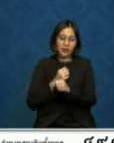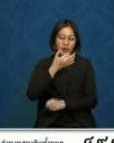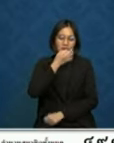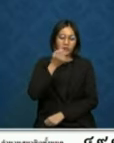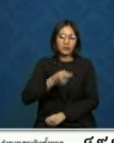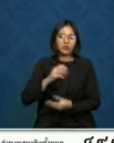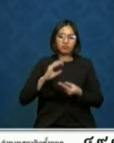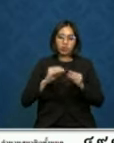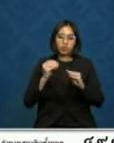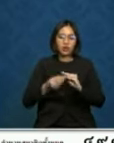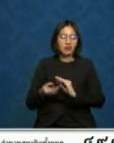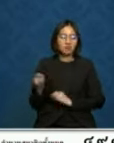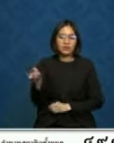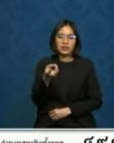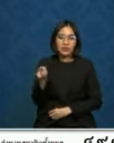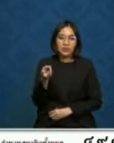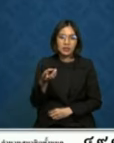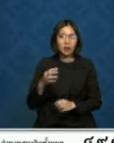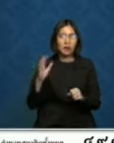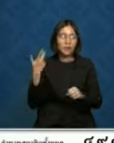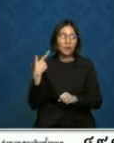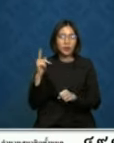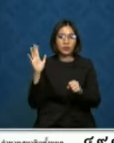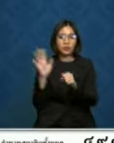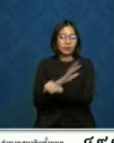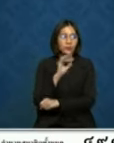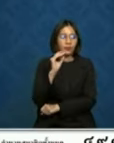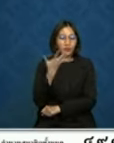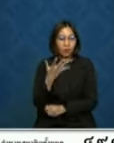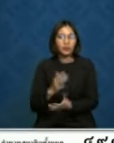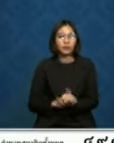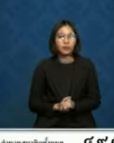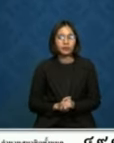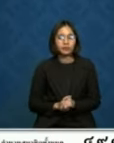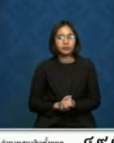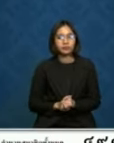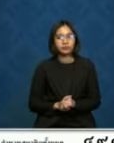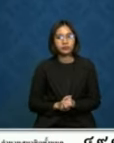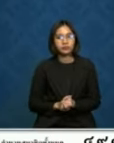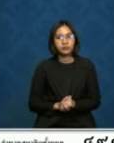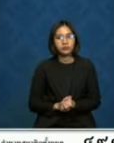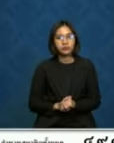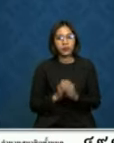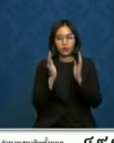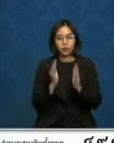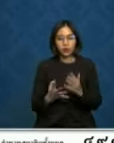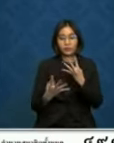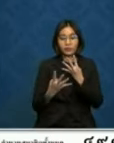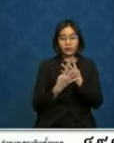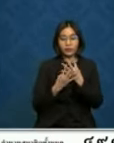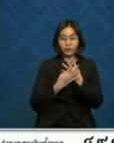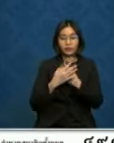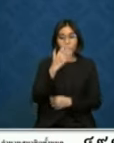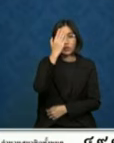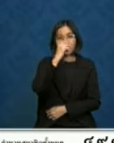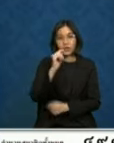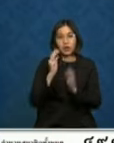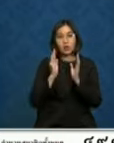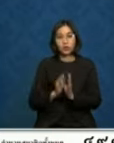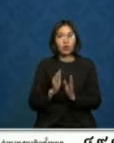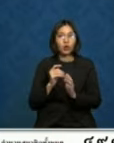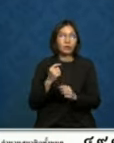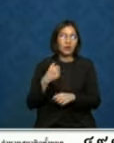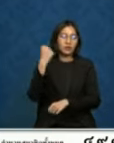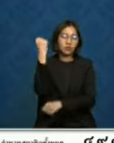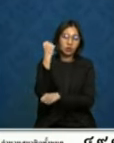งเป็นตัวเลขที่ต่ำมากๆนะคะแล้วก็ไม่คุ้มค่าทุนที่เราเสียไปทั้งหมดนะคะด้วยความที่ผู้ต้องขังส่วนใหญ่ในเรือนจำเป็นผู้มีความอัต